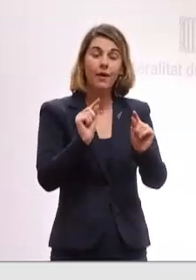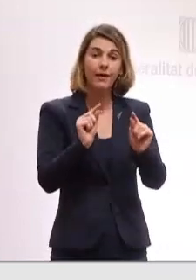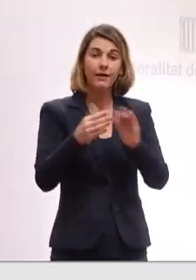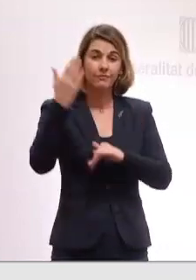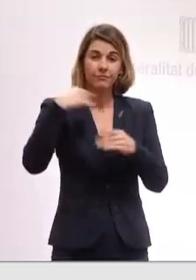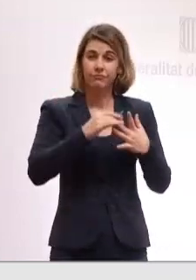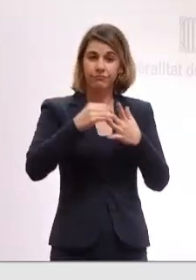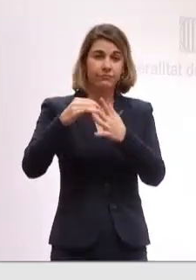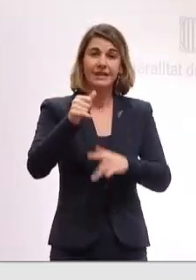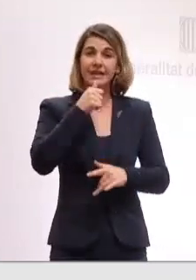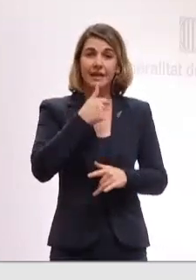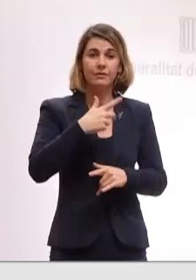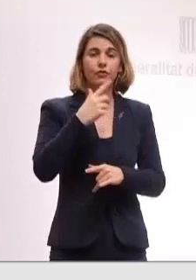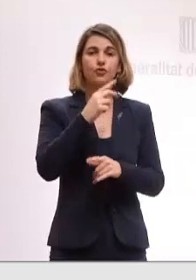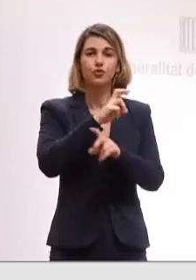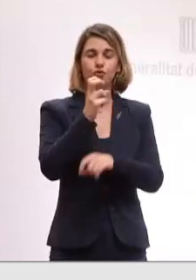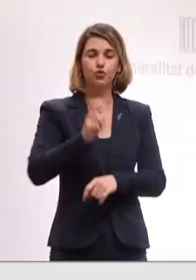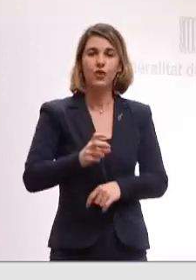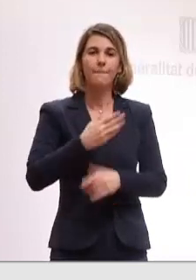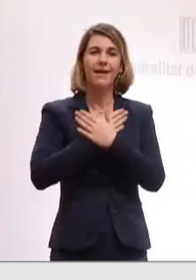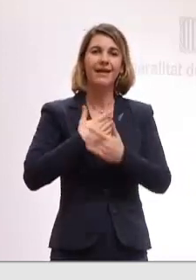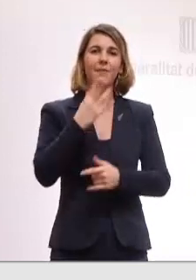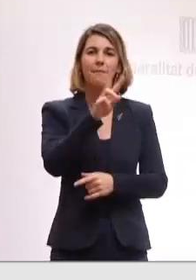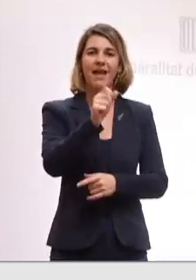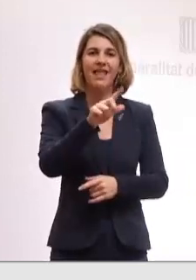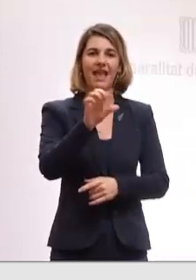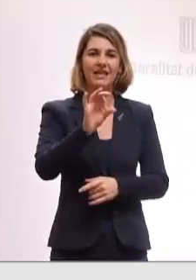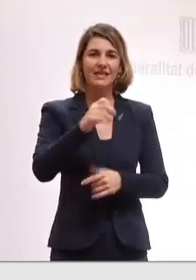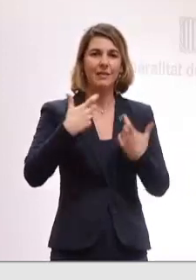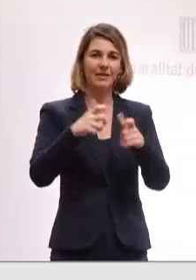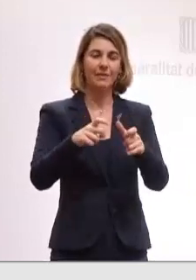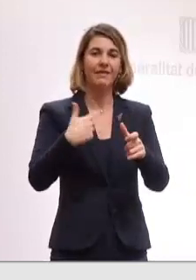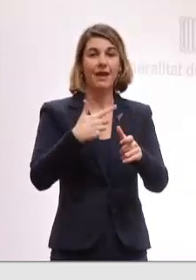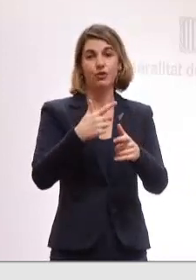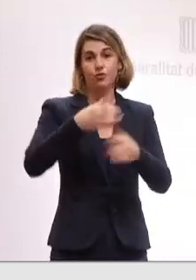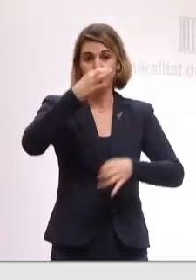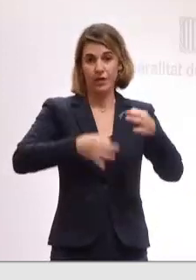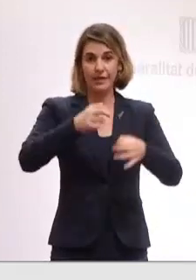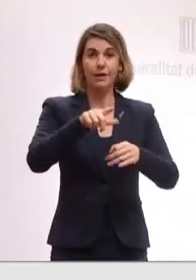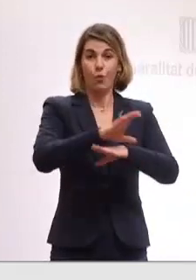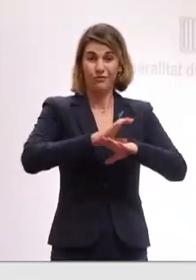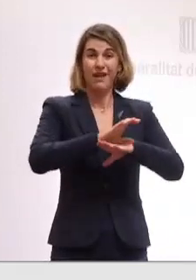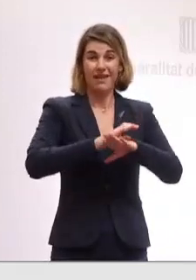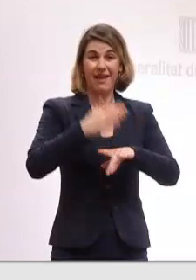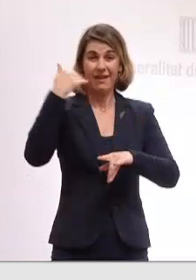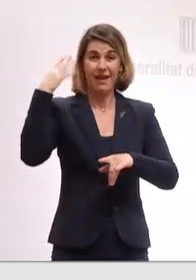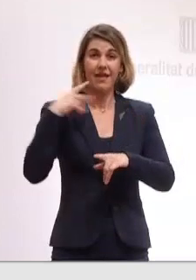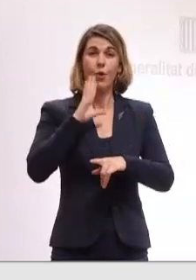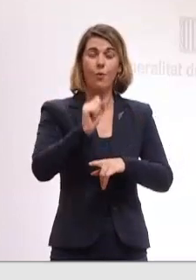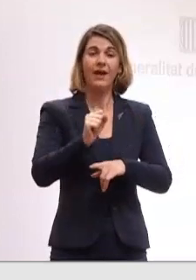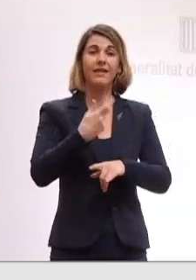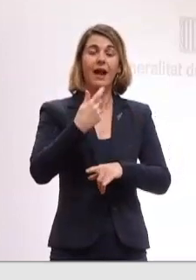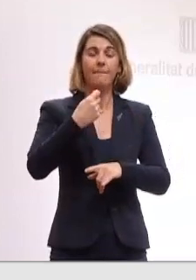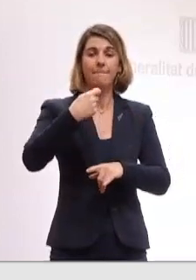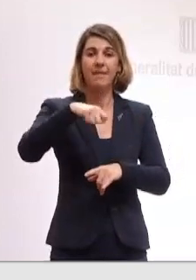l'encapçalat pel conseller Josep Maria Vallès en el Departament de Justícia, de fet, el conseller de Justícia del govern del president